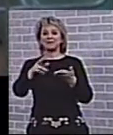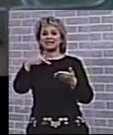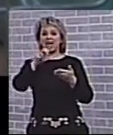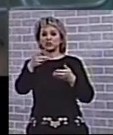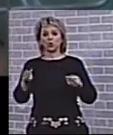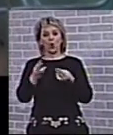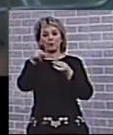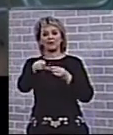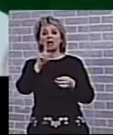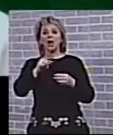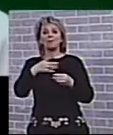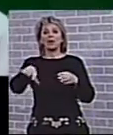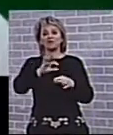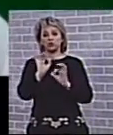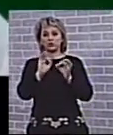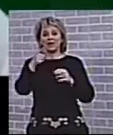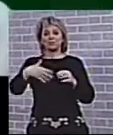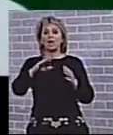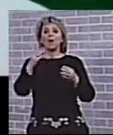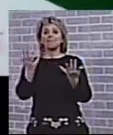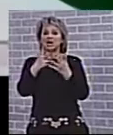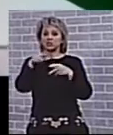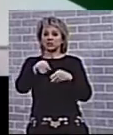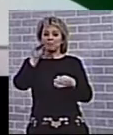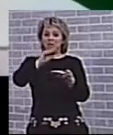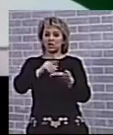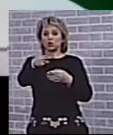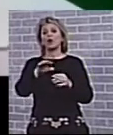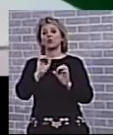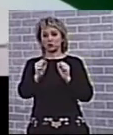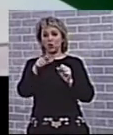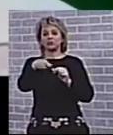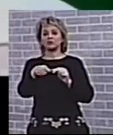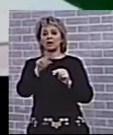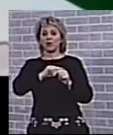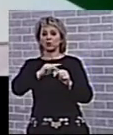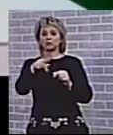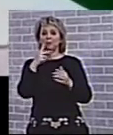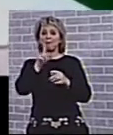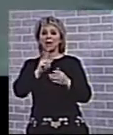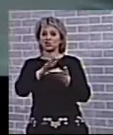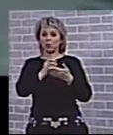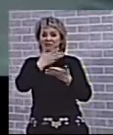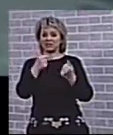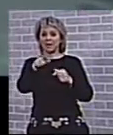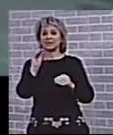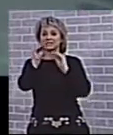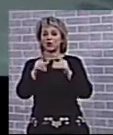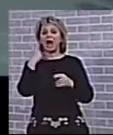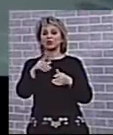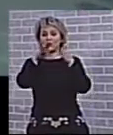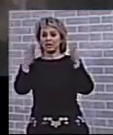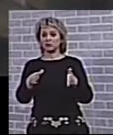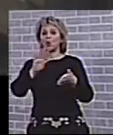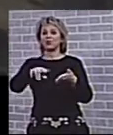ядерного топлива. Пока идет все нормально. Машины перегруженные, тоже работают устойчиво. Пока сбоев не было. На загрузку одного